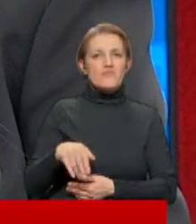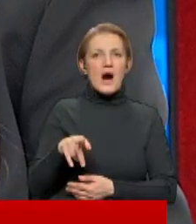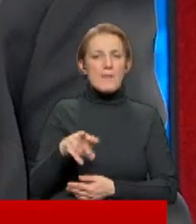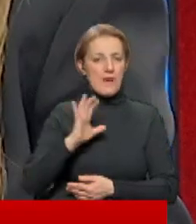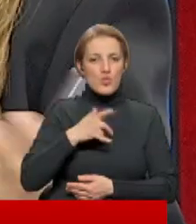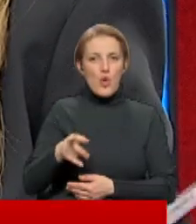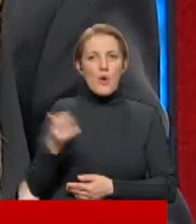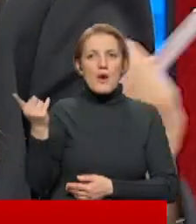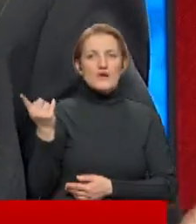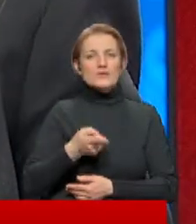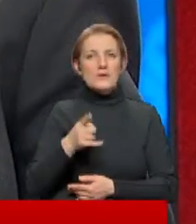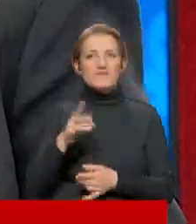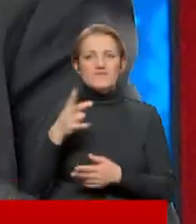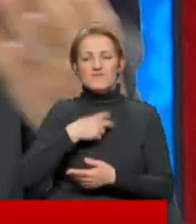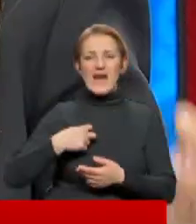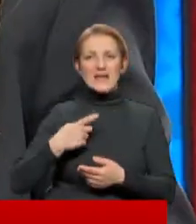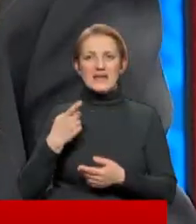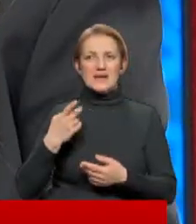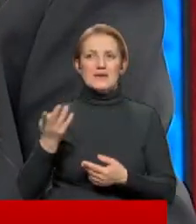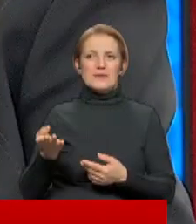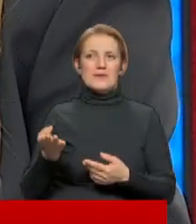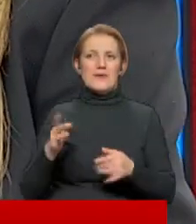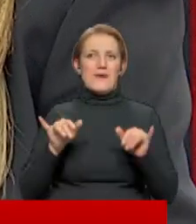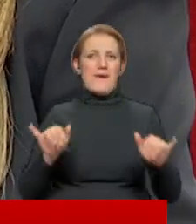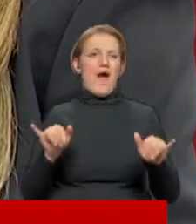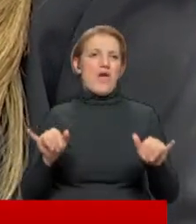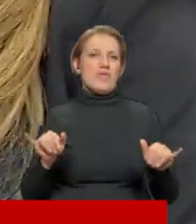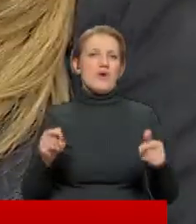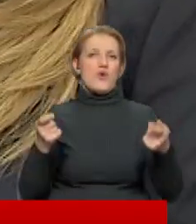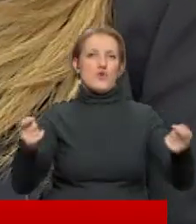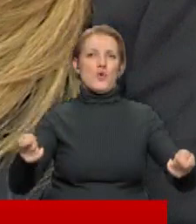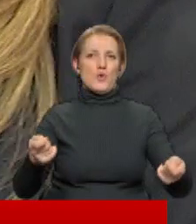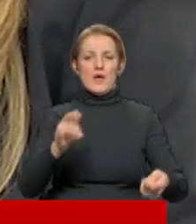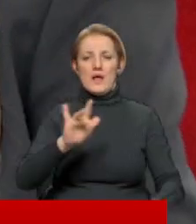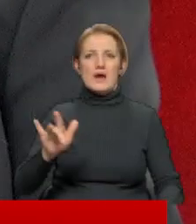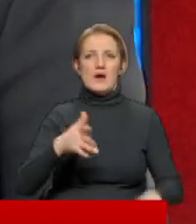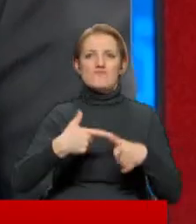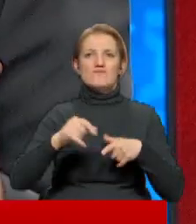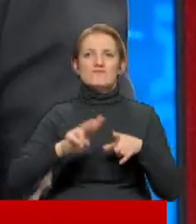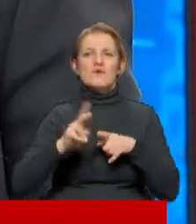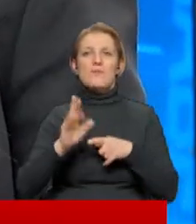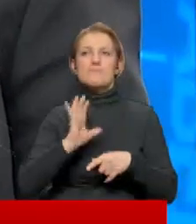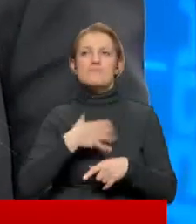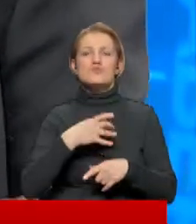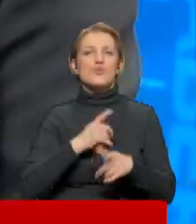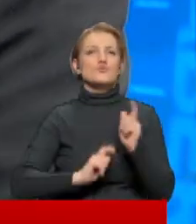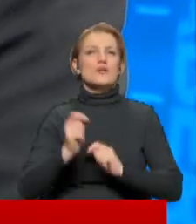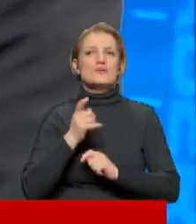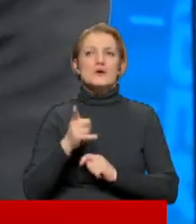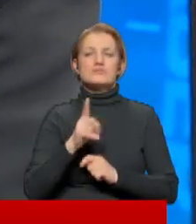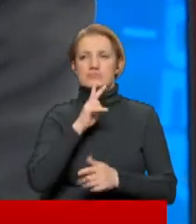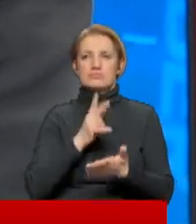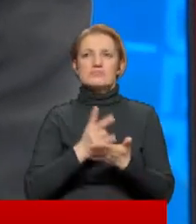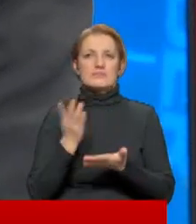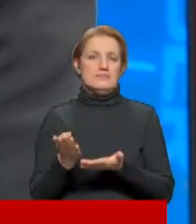vergi veriyor. Hatta patronlar bazen vermiyor da, işte gece yarısı vergileri sıfırlanabiliyor. İşsizlik fonunda işçiden daha çok patronlar kullanıyor. Şimdi bu da bir